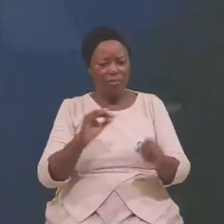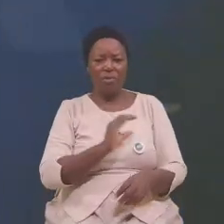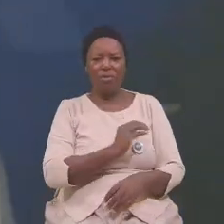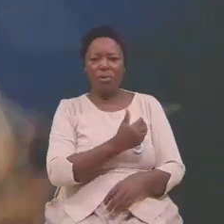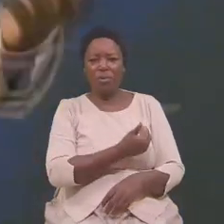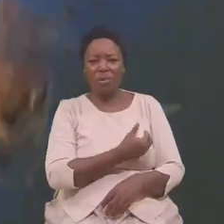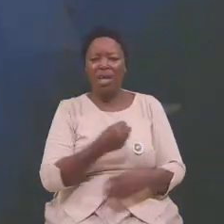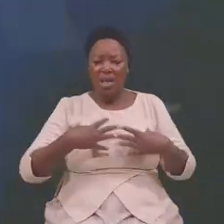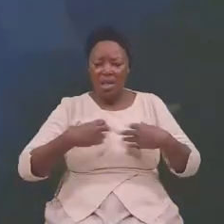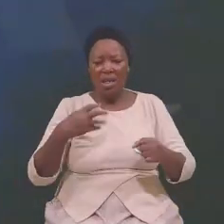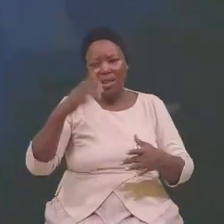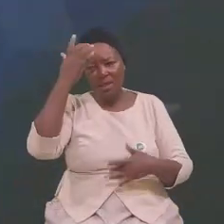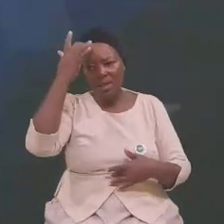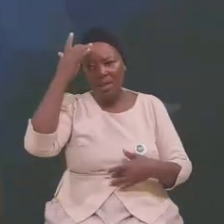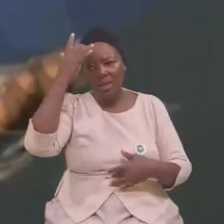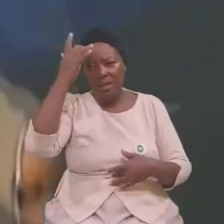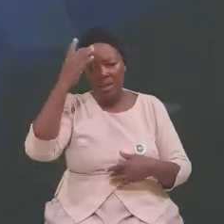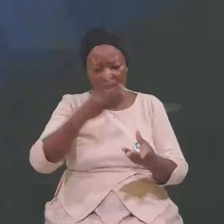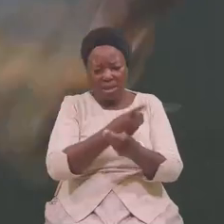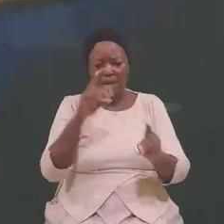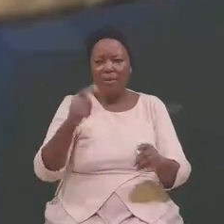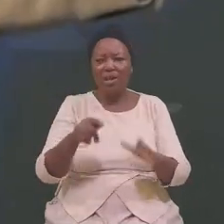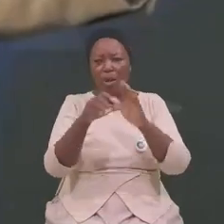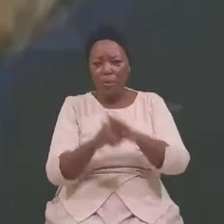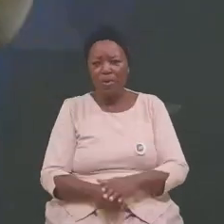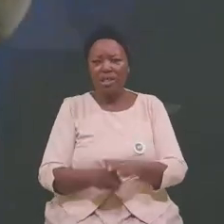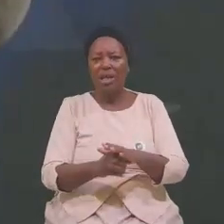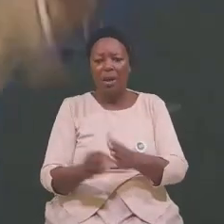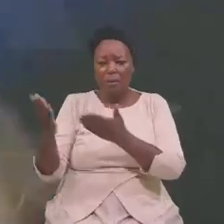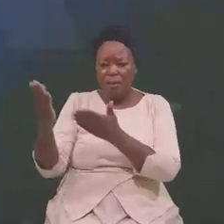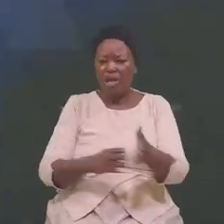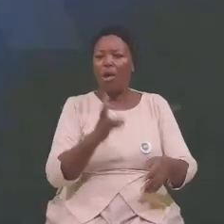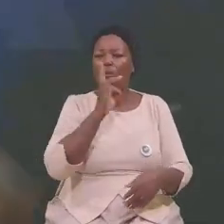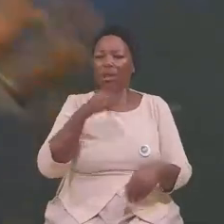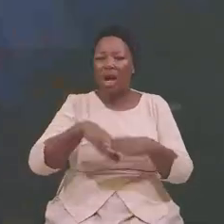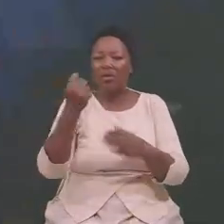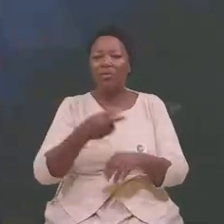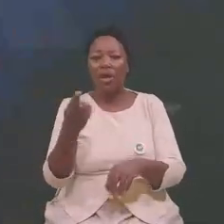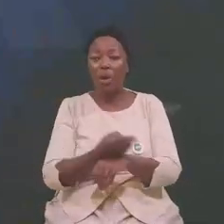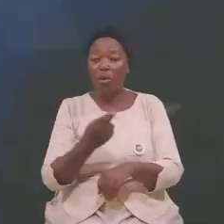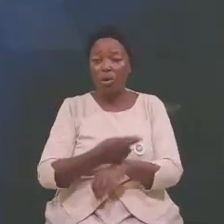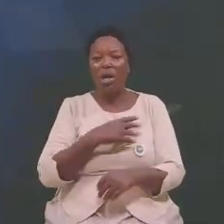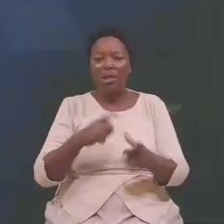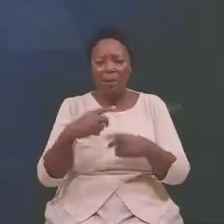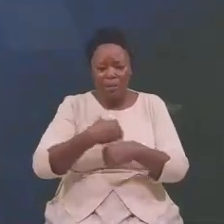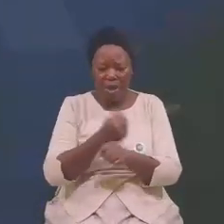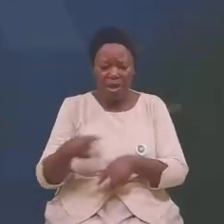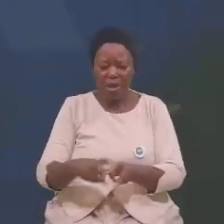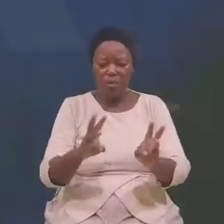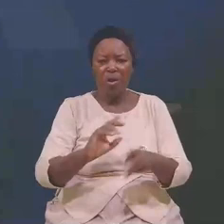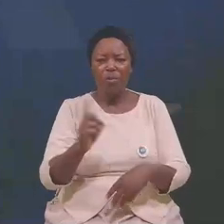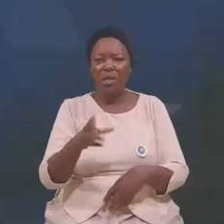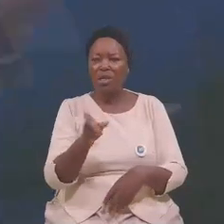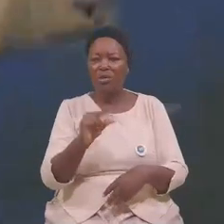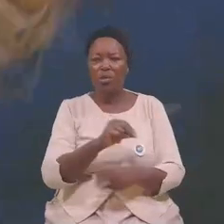guérissant les malades, délivrant les opprimés, faisant sortir l'eau du rocher, traçant un chemin là où il n'y avait pas de